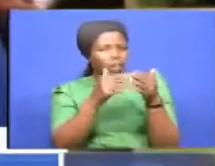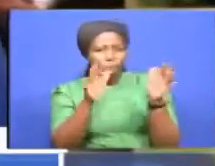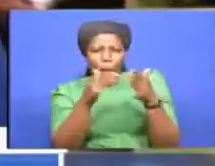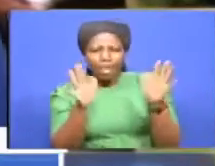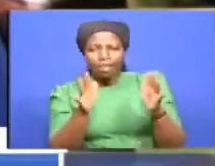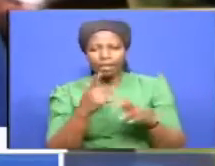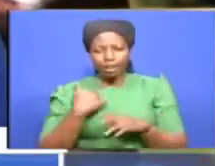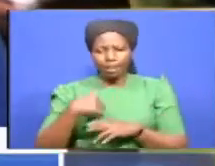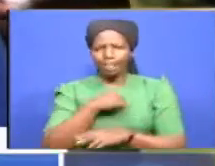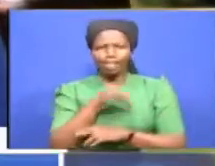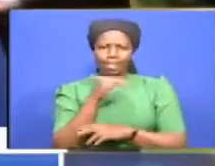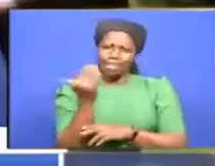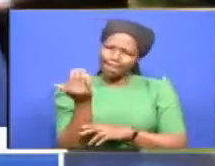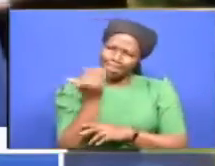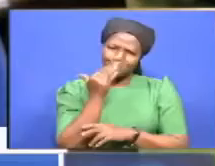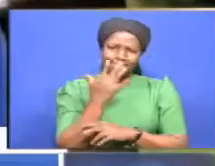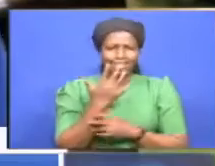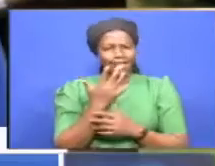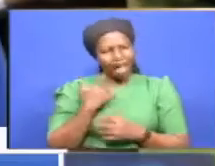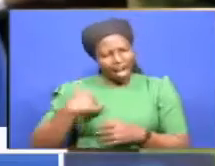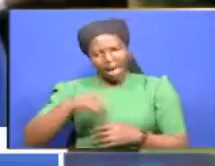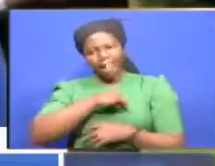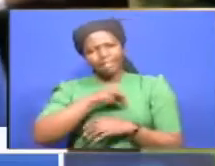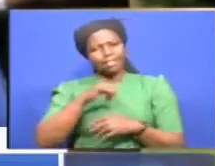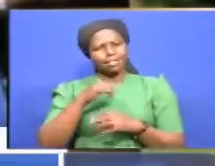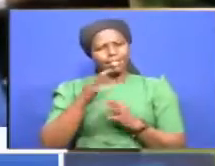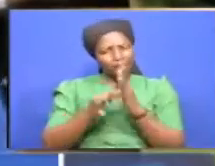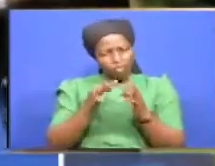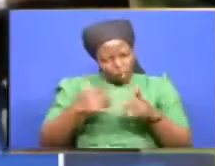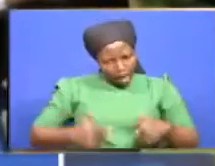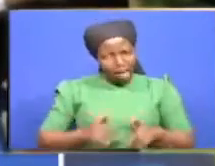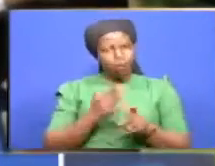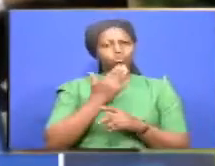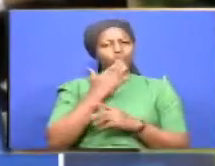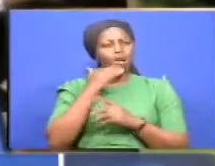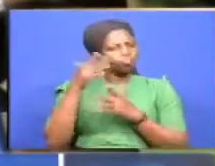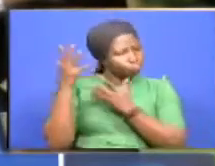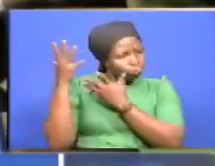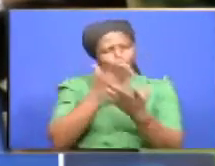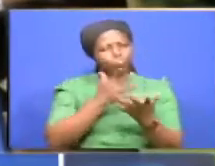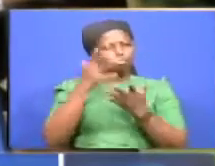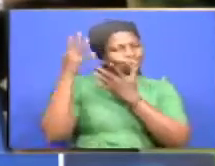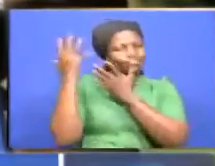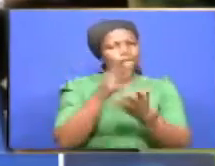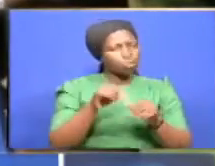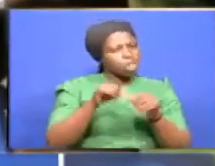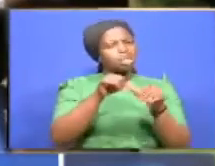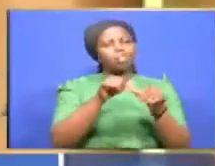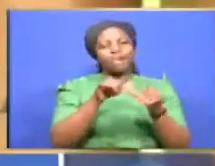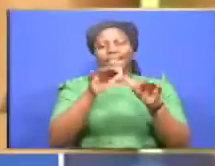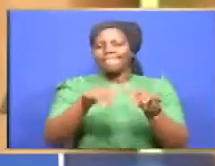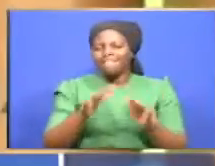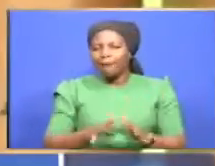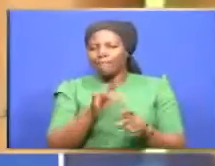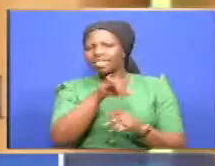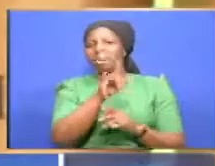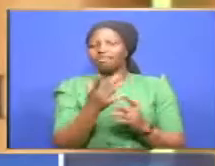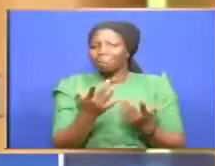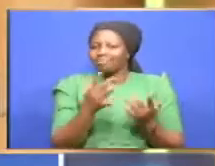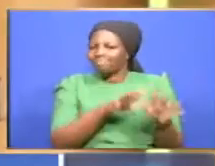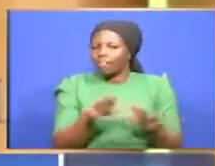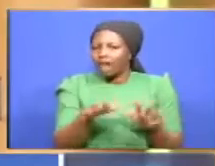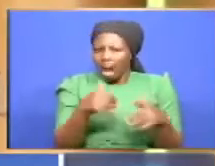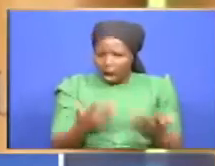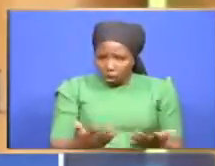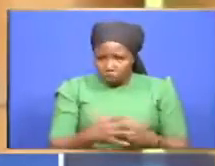Na tunajiuliza, je, sisi kama hii sukari tutairuhusu iendelee kuingia? Wakulima wetu watakuwa namna gani? Wakati huo huo,